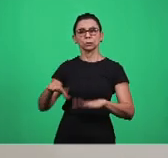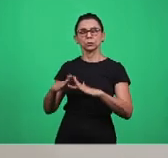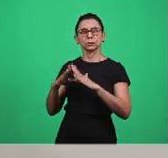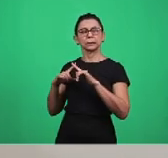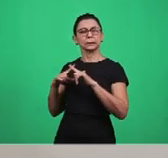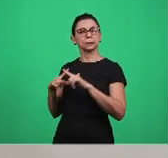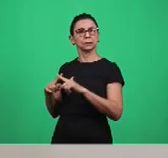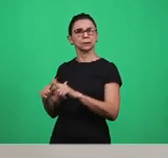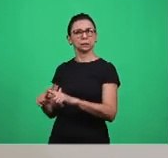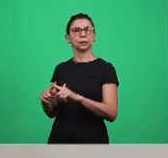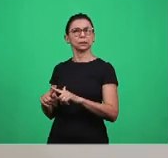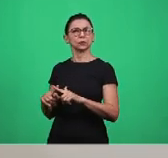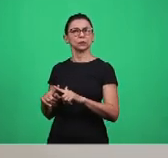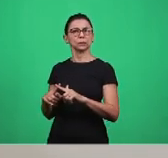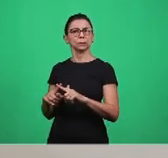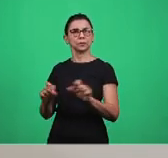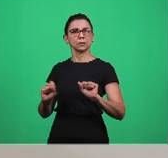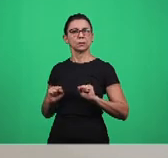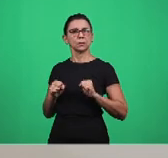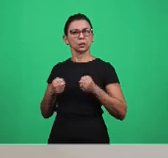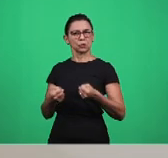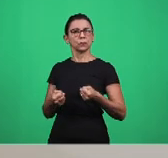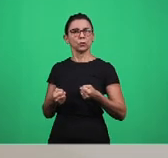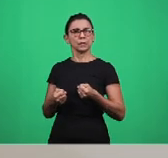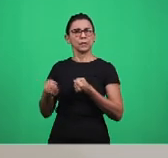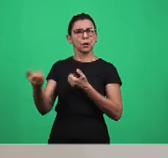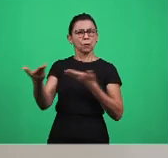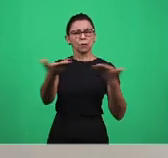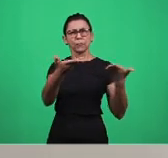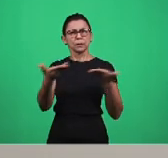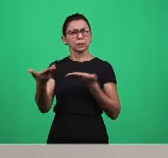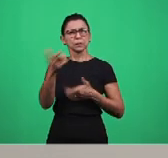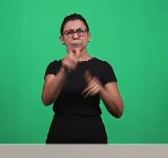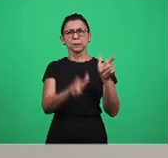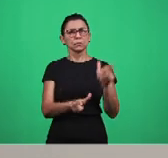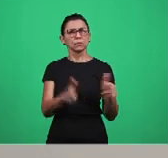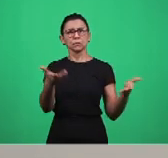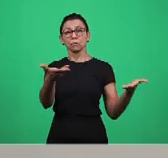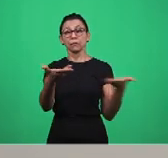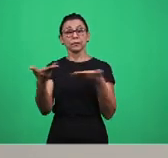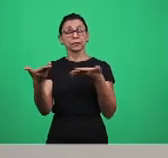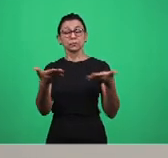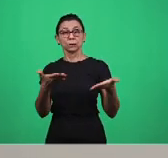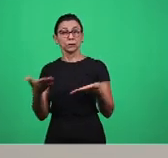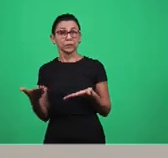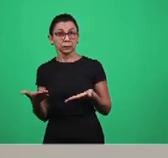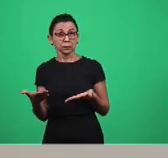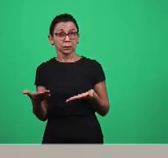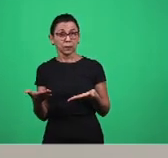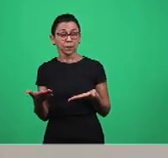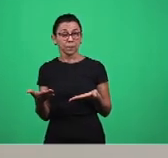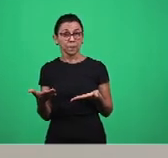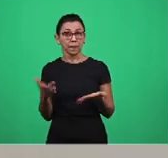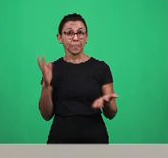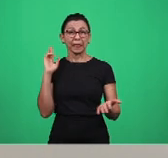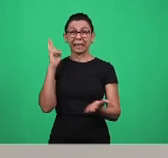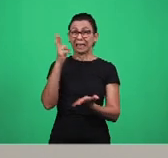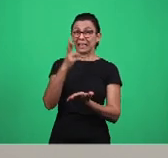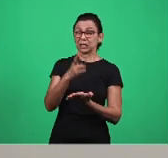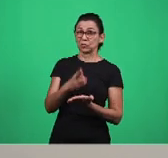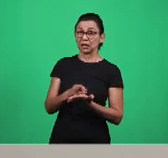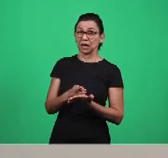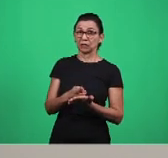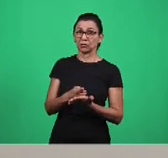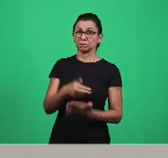invite. Nous n'avons pas le résultat que nous aurions pu avoir. Il y a un résultat, des